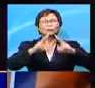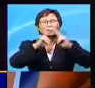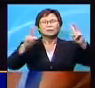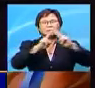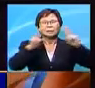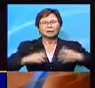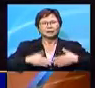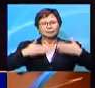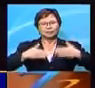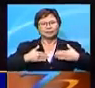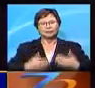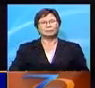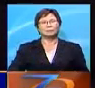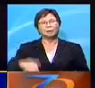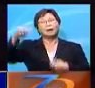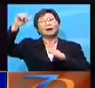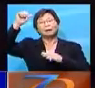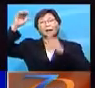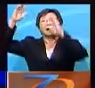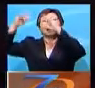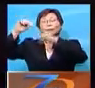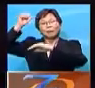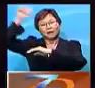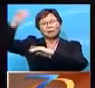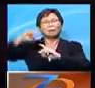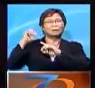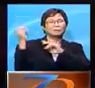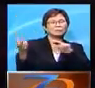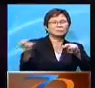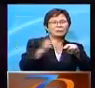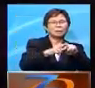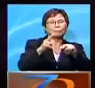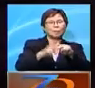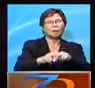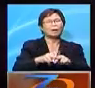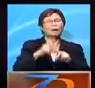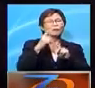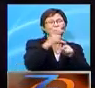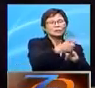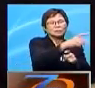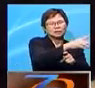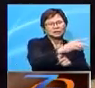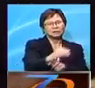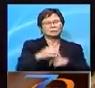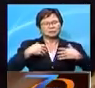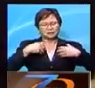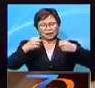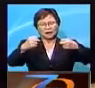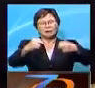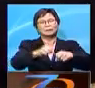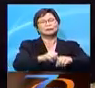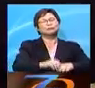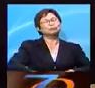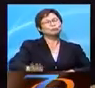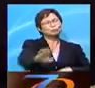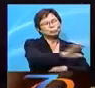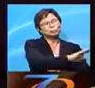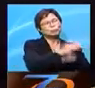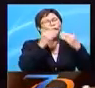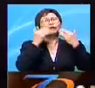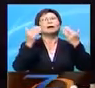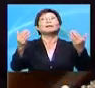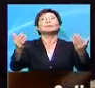gembir semoga Allah menambahkan rezeki dan menyihatkan badan semua anak-anak semua syukur